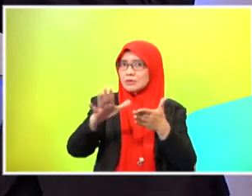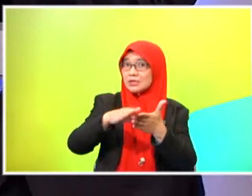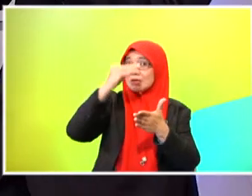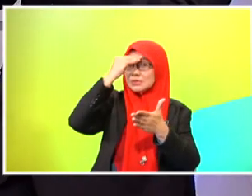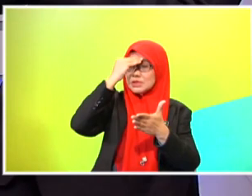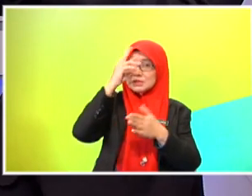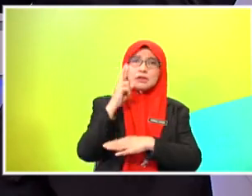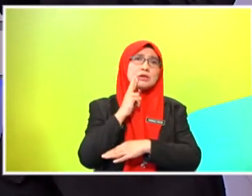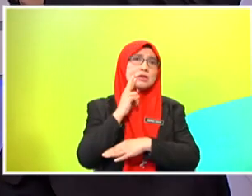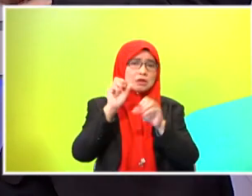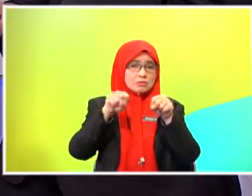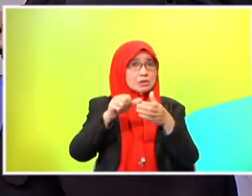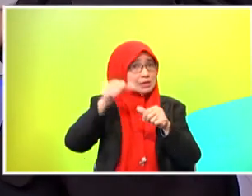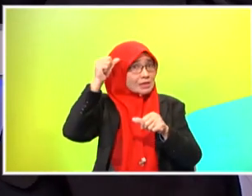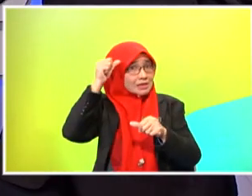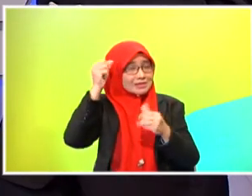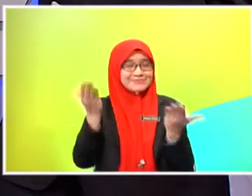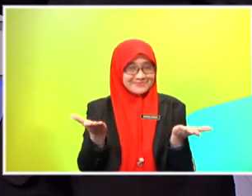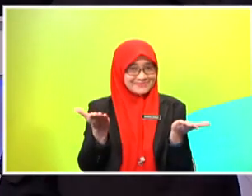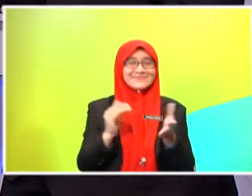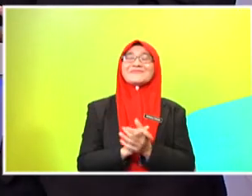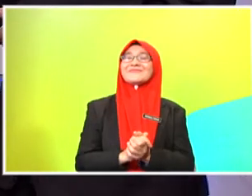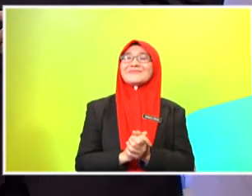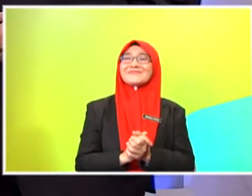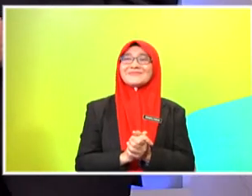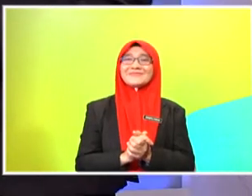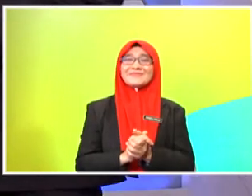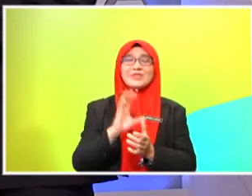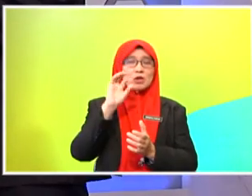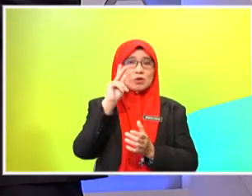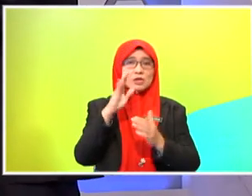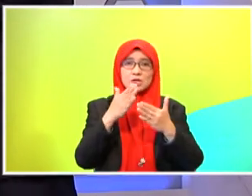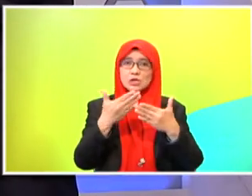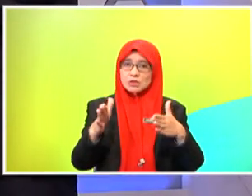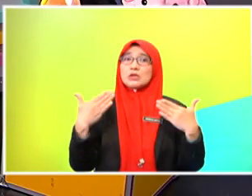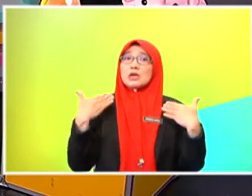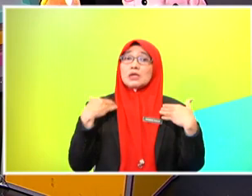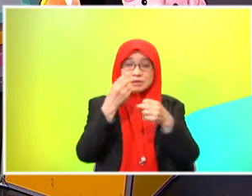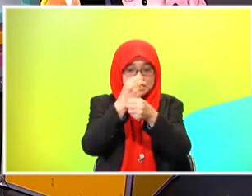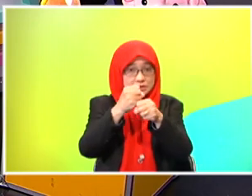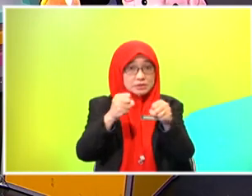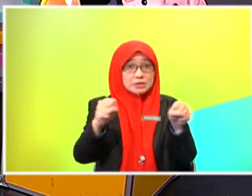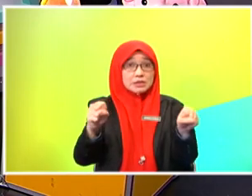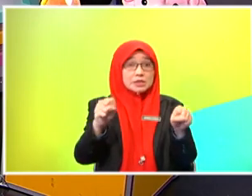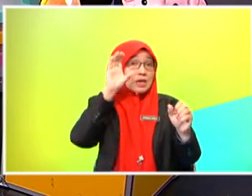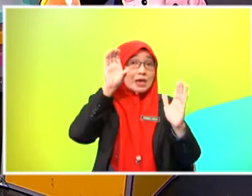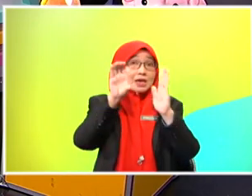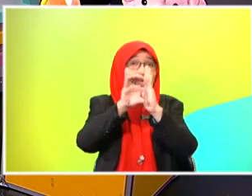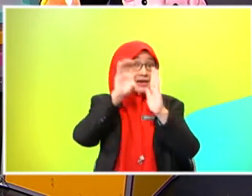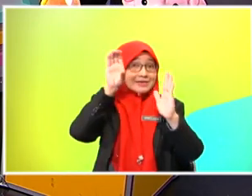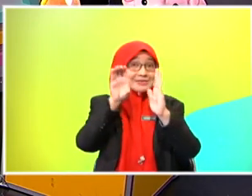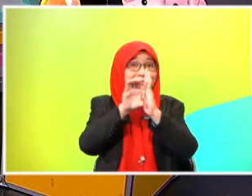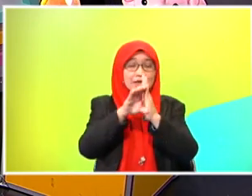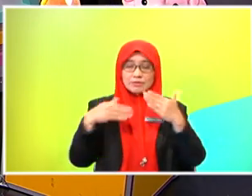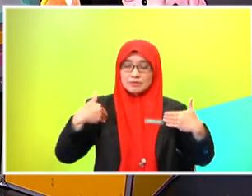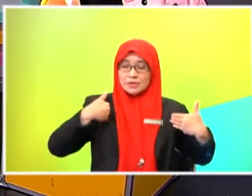ingat ataupun tidak? Mm-hmm. Okey, untuk itu, di sebelah sana cikgu dah sediakan gambar-gambar haiwan. Ya. Yeah. Okey, dan sini pun ada juga gambar-gambar haiwan.